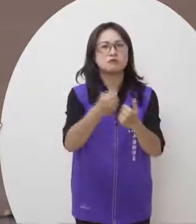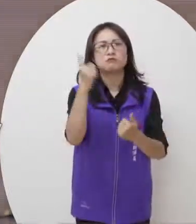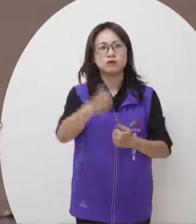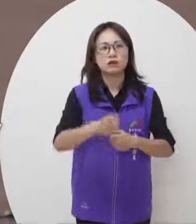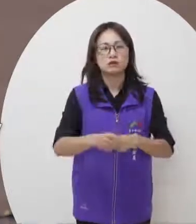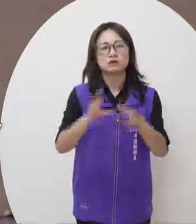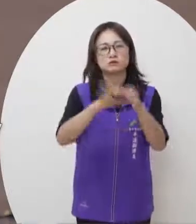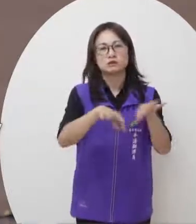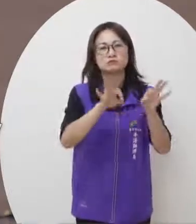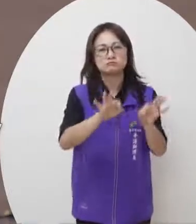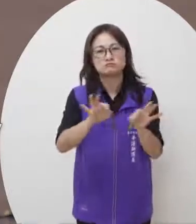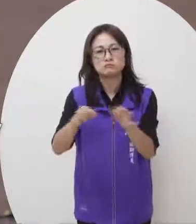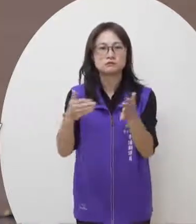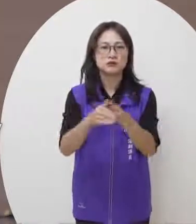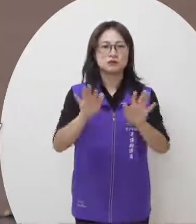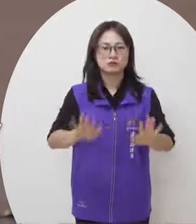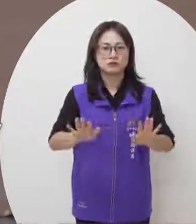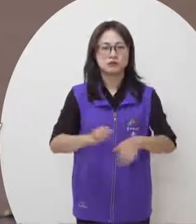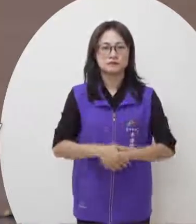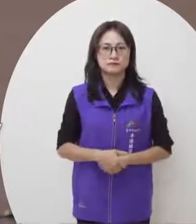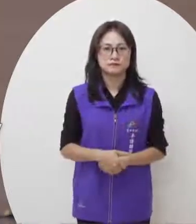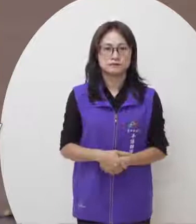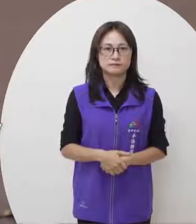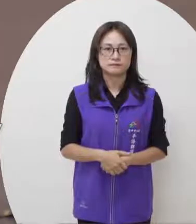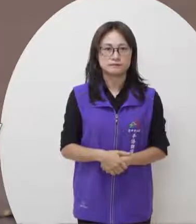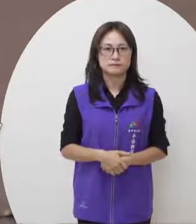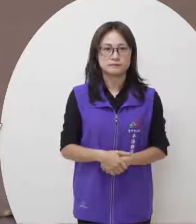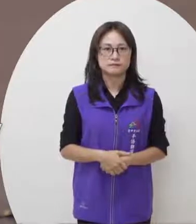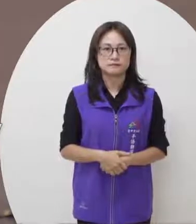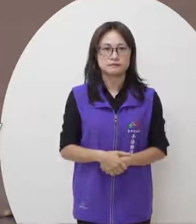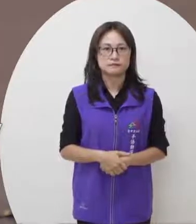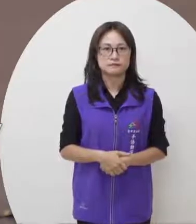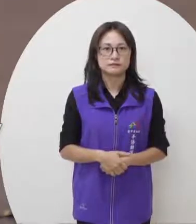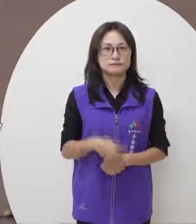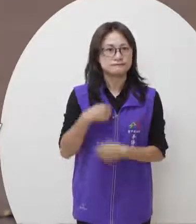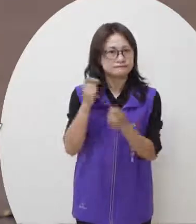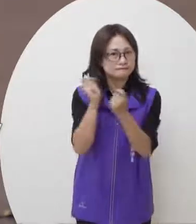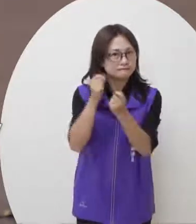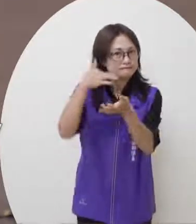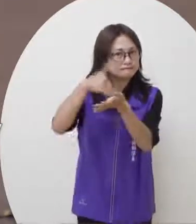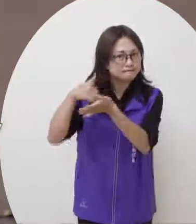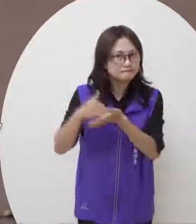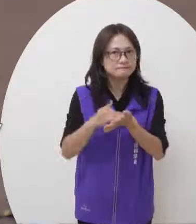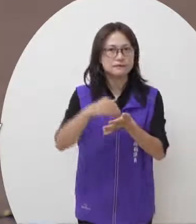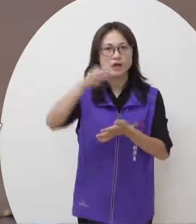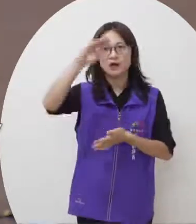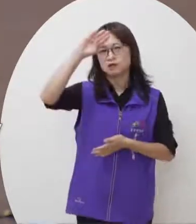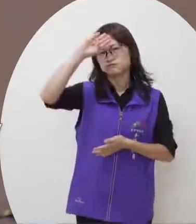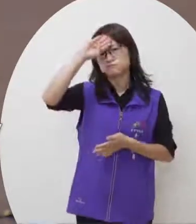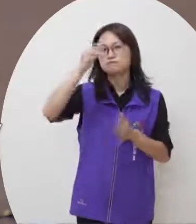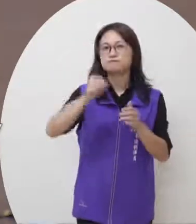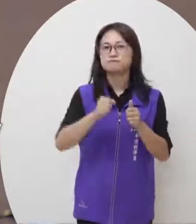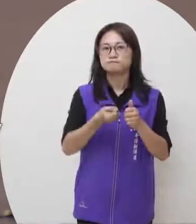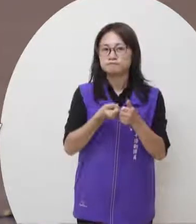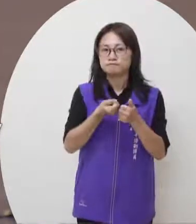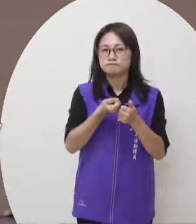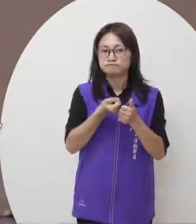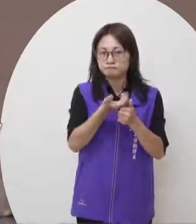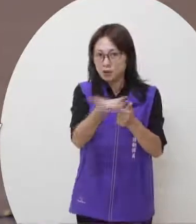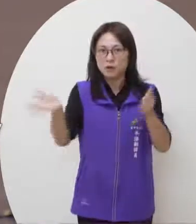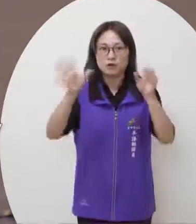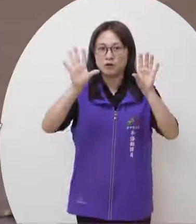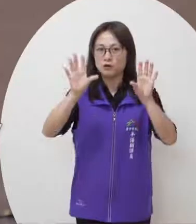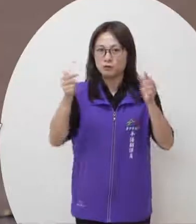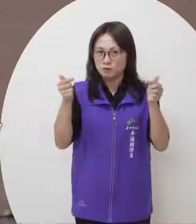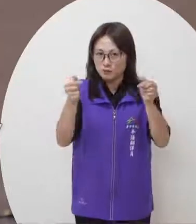误到现在为止哈，耽误到现在为止。那我最近盘点疫情已经慢慢的缓和，那大